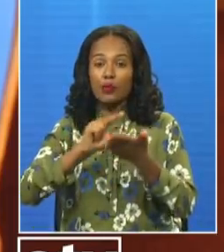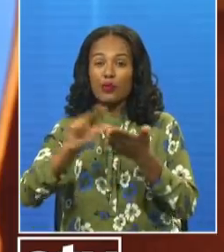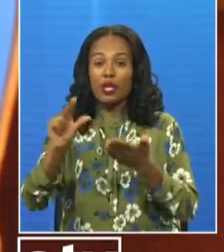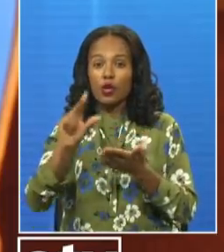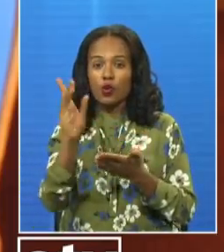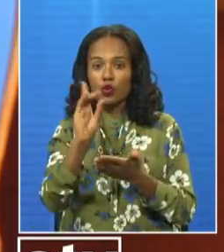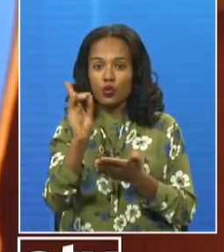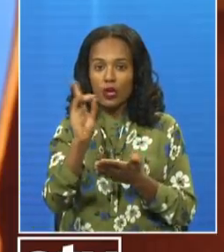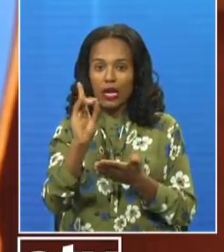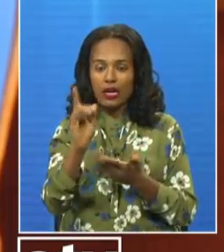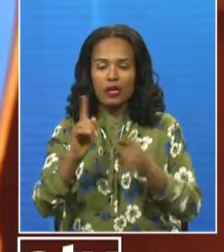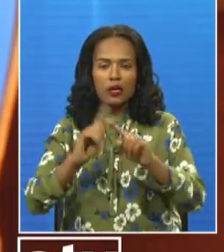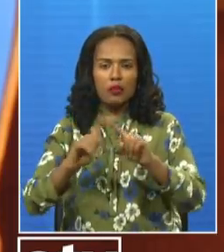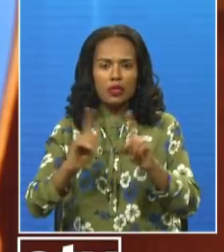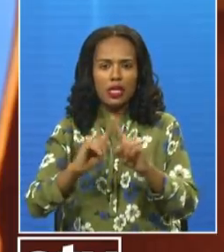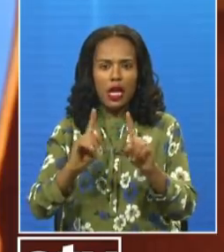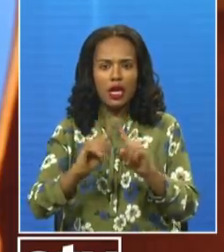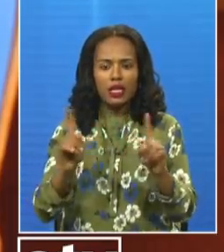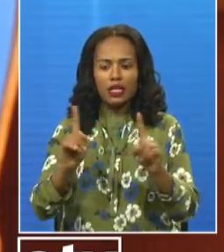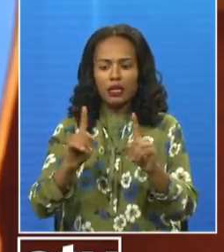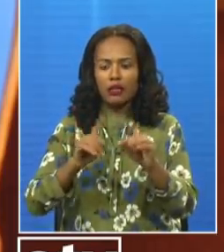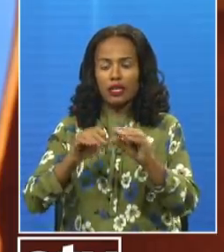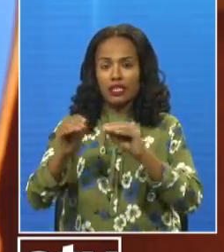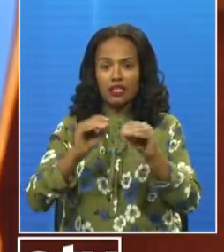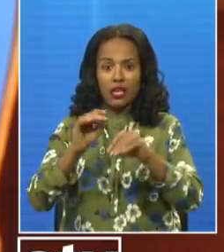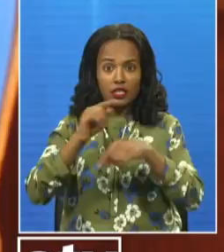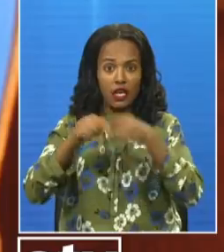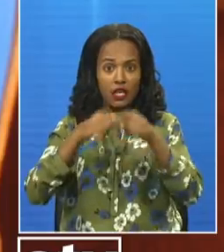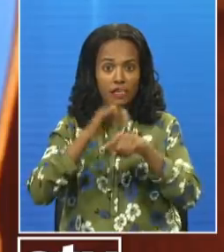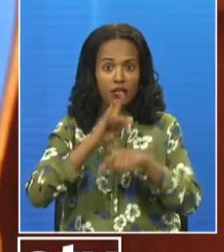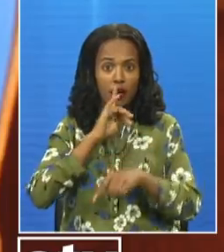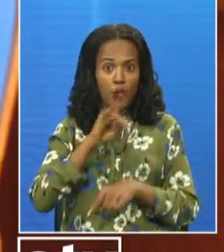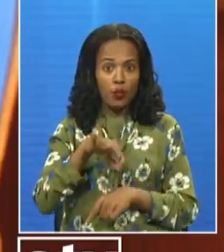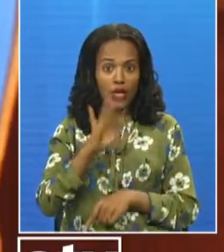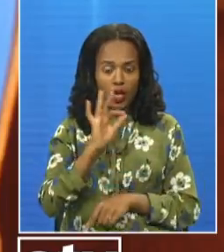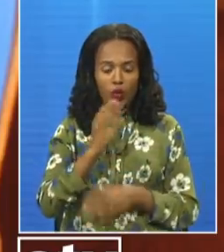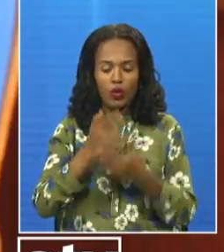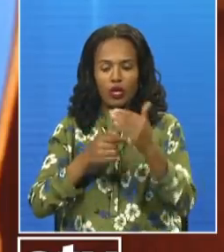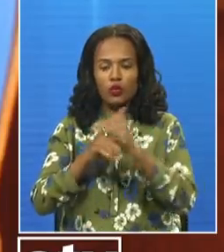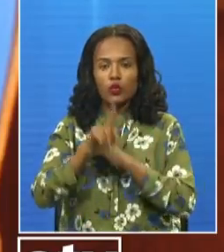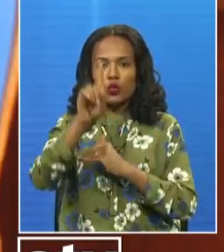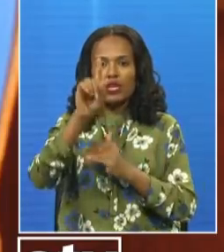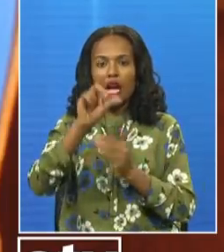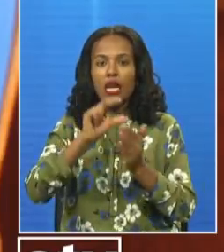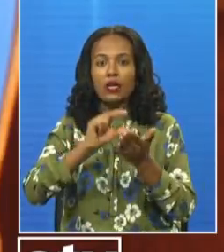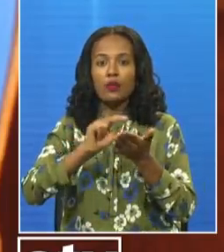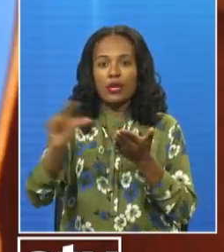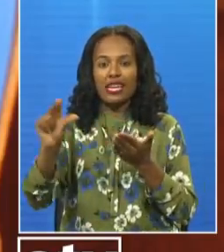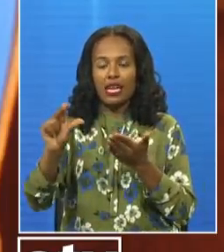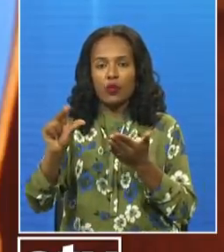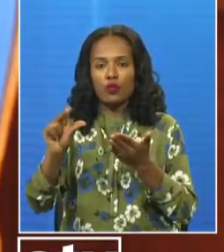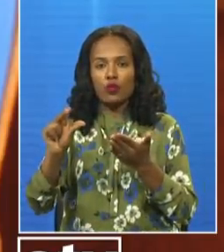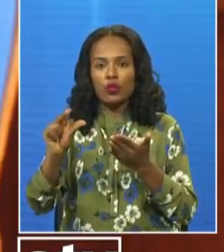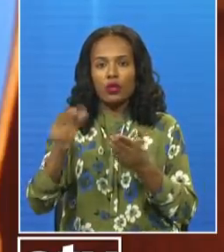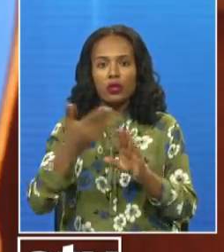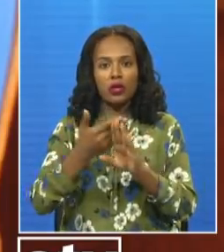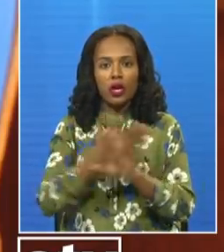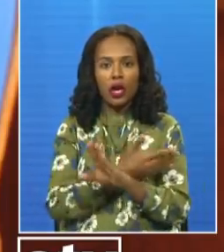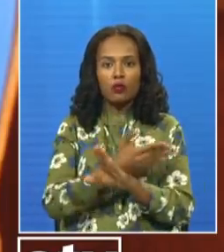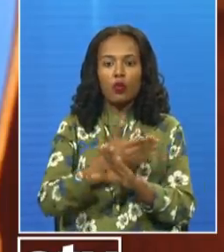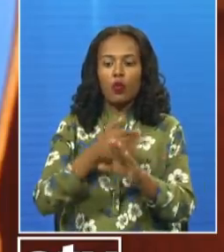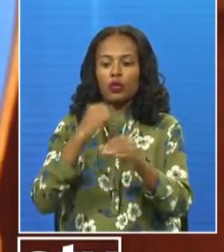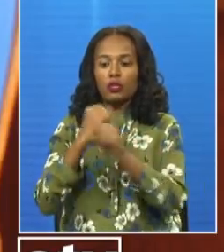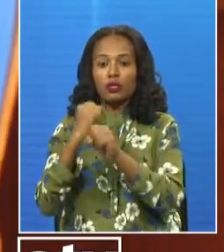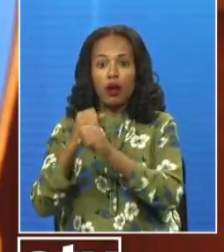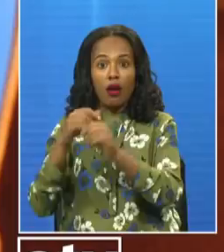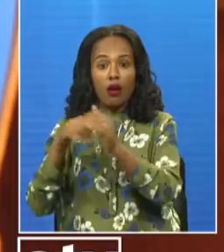2.1 ቢሊዮን ዶላር በተለያየ የሞቢላይዜሽን ሂደት ላይ ነው የሚገኘው። ከዚህ ውስጥ ወደ 1 ቢሊዮኑ ኦልሬዲ ወደ ኮሚትመንት